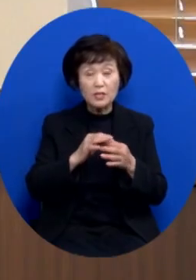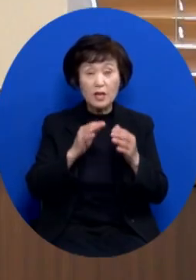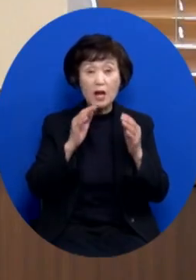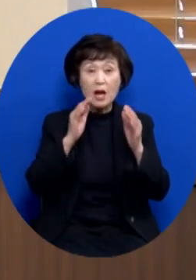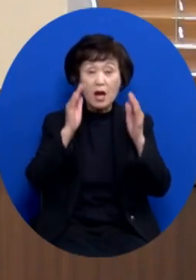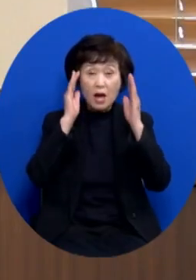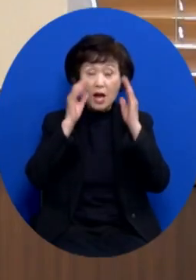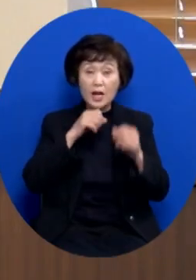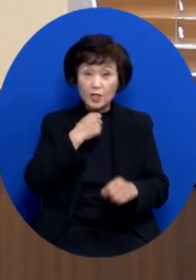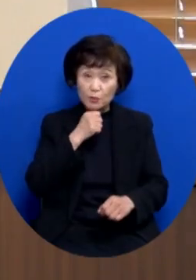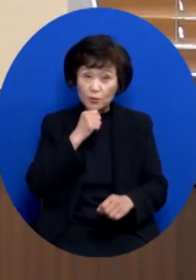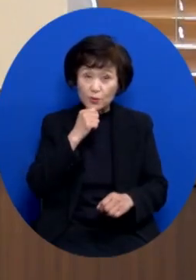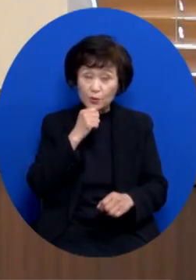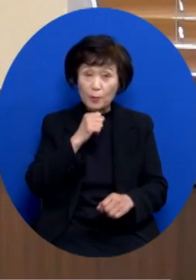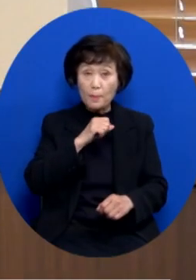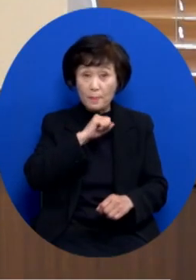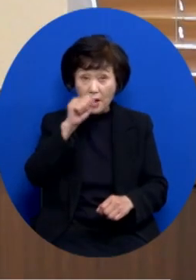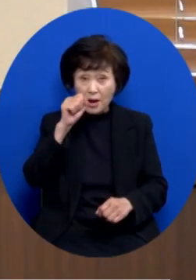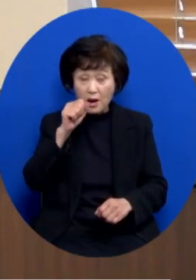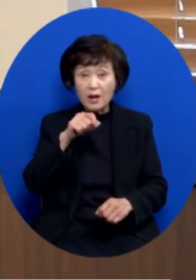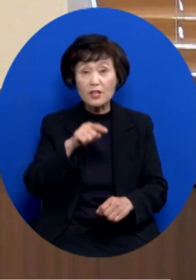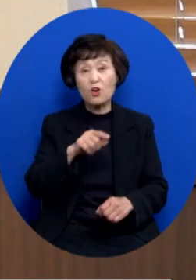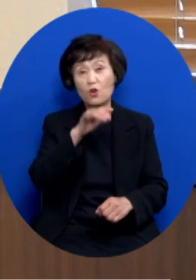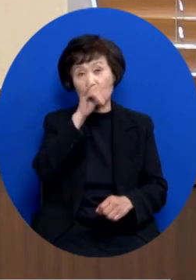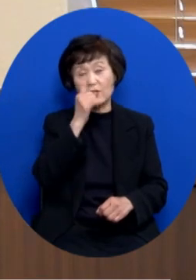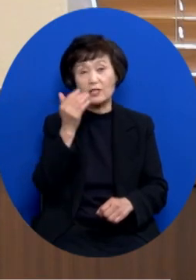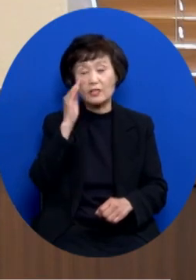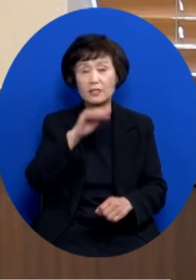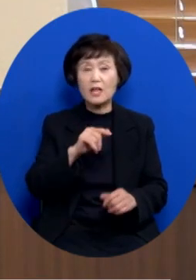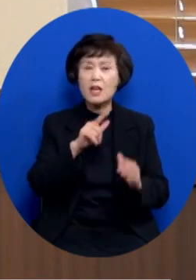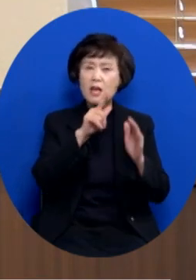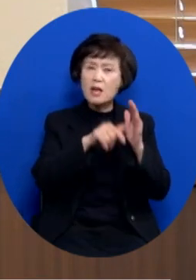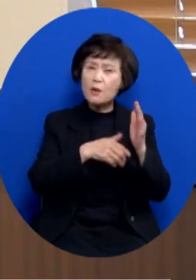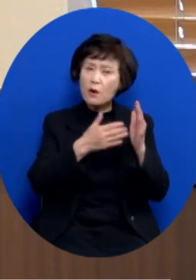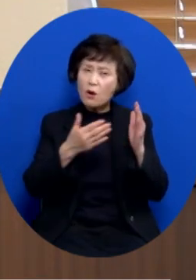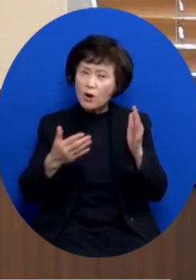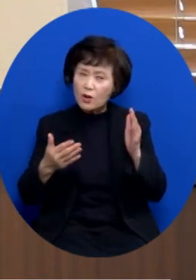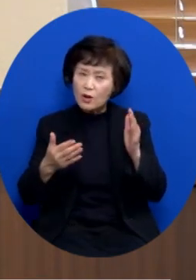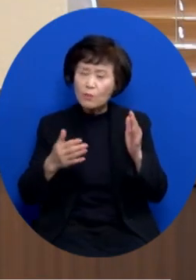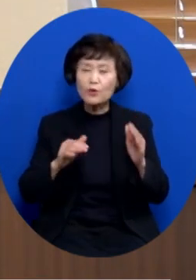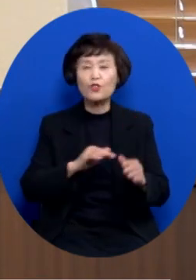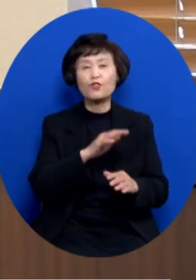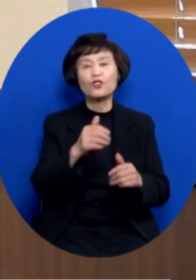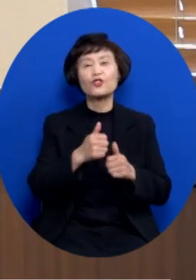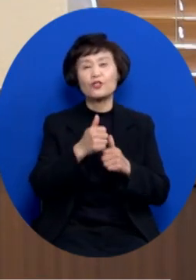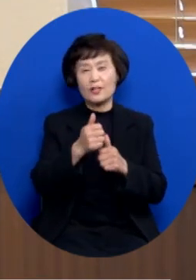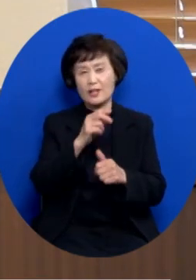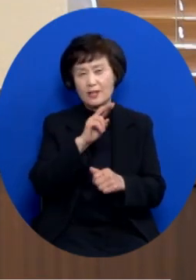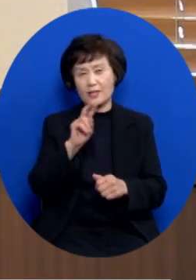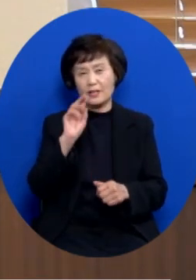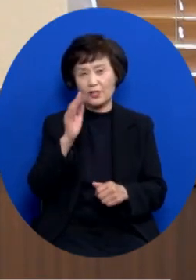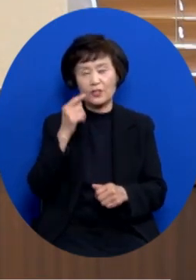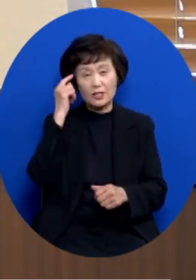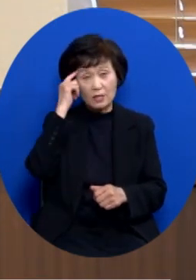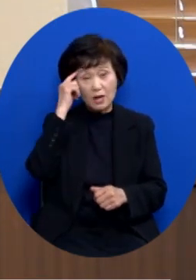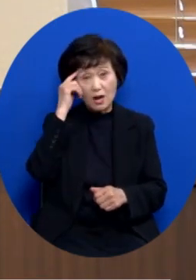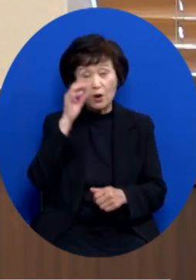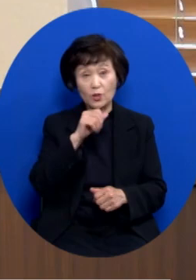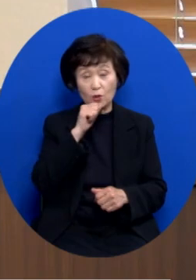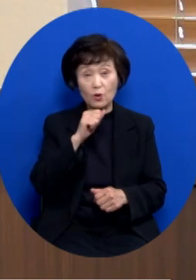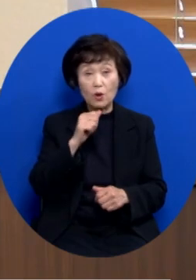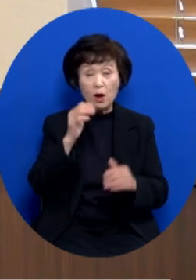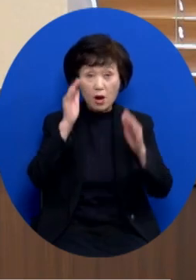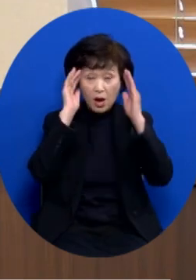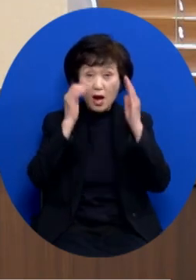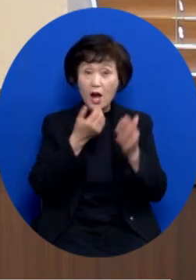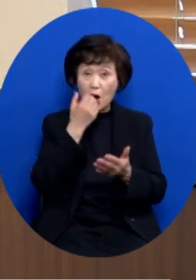우리도 이제 이 시대의 흐름을 따를 수밖에 없다 이렇게 생각을 하고 학위